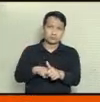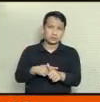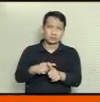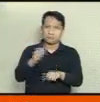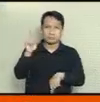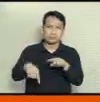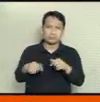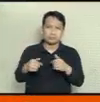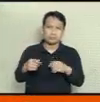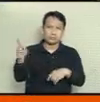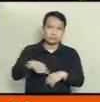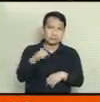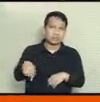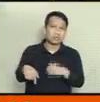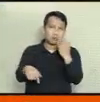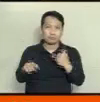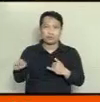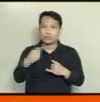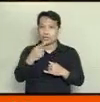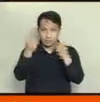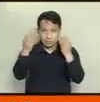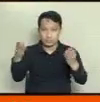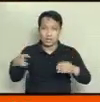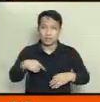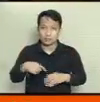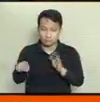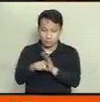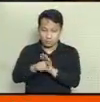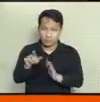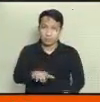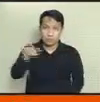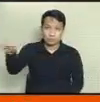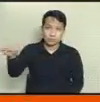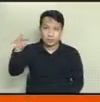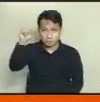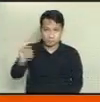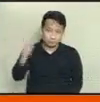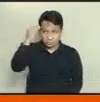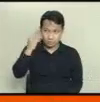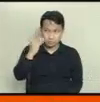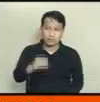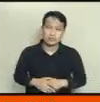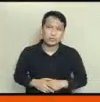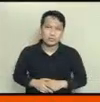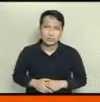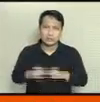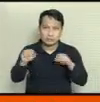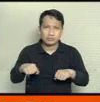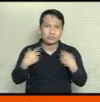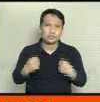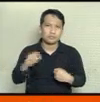na matutuloy matapos magpatupad ng travel ban ang Pilipinas dahil sa banta ng COVID-19. Siyempre, ano muna,